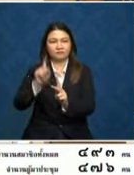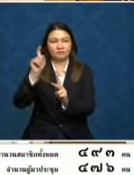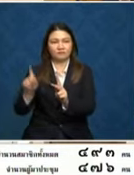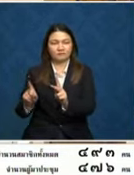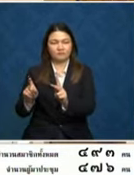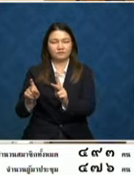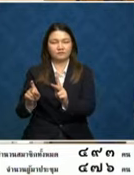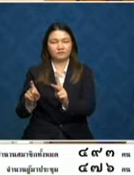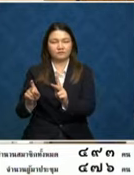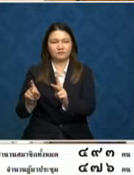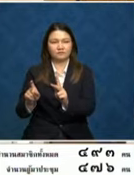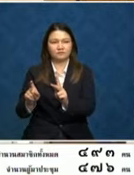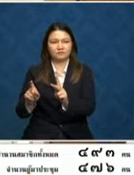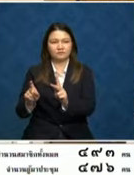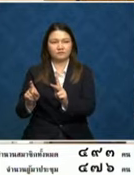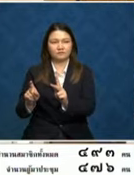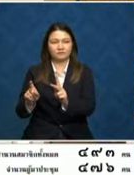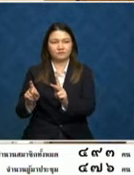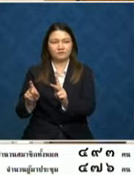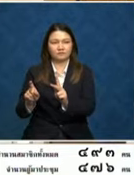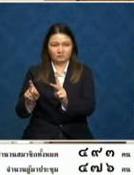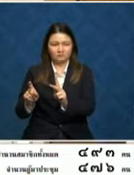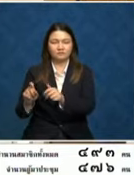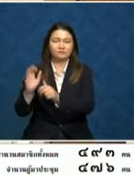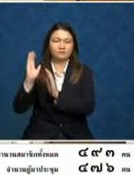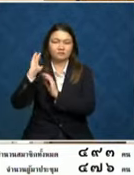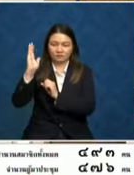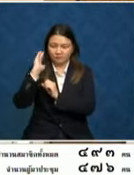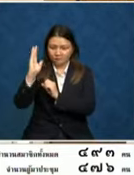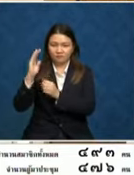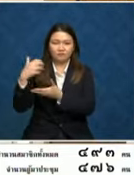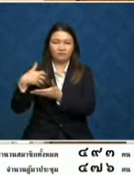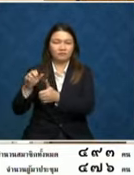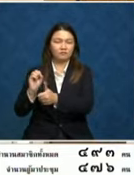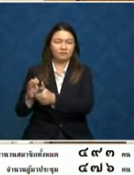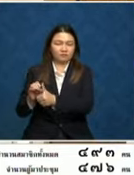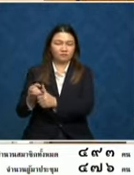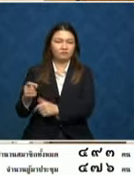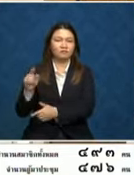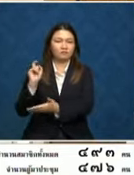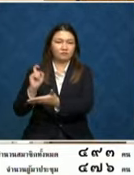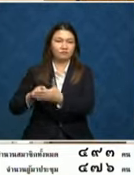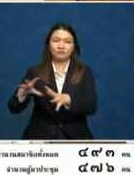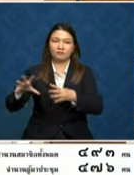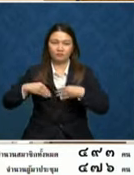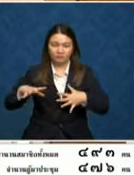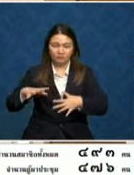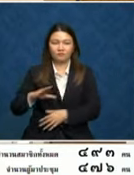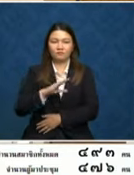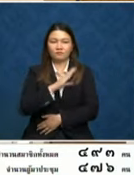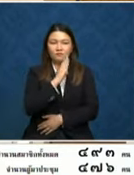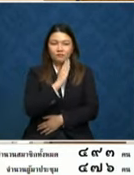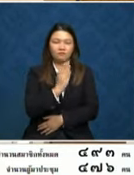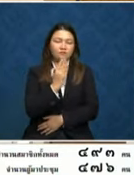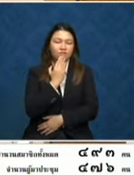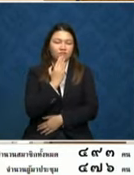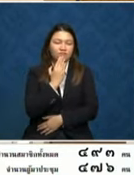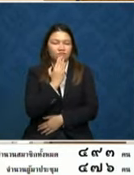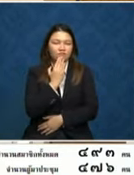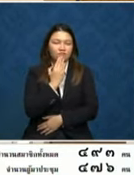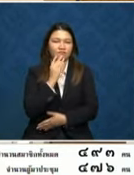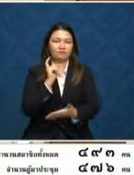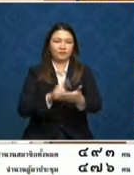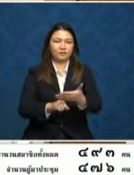ผู้สงวนกับปรายติและผู้สงวนปรายติกดปุ่มไม่เห็นด้วยถ้าต้องการก็ดอกเสียงกรุณากดปุ่มก็ด